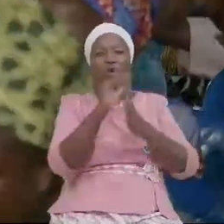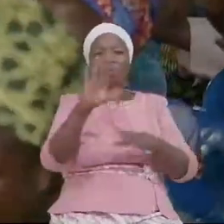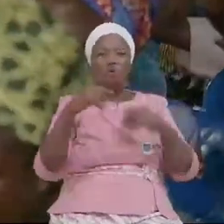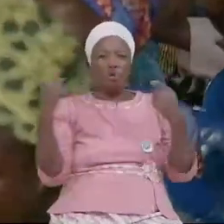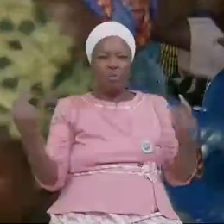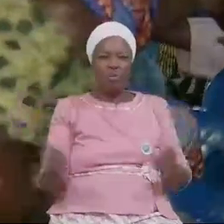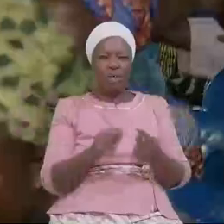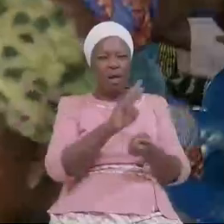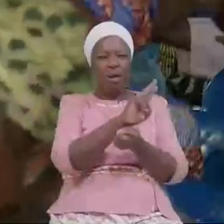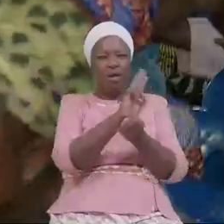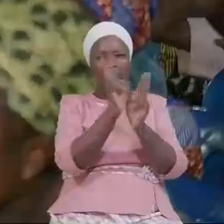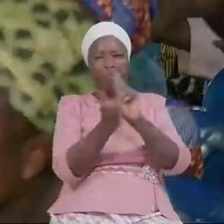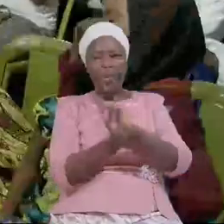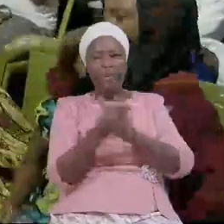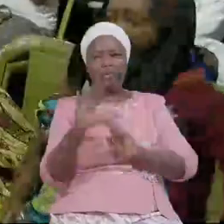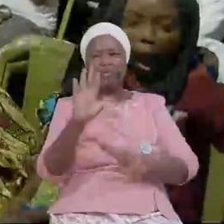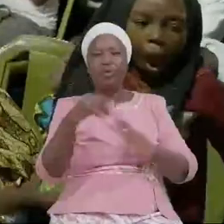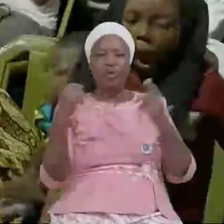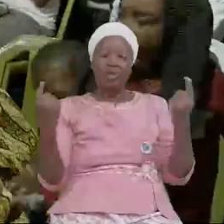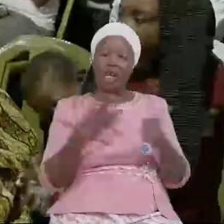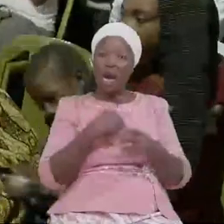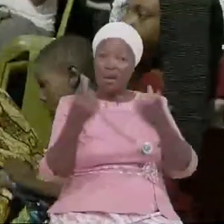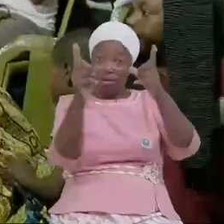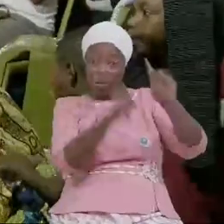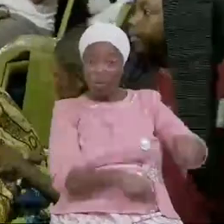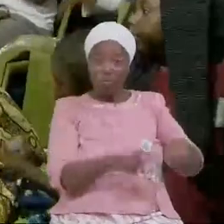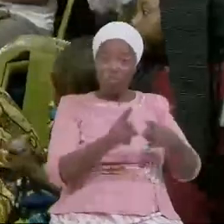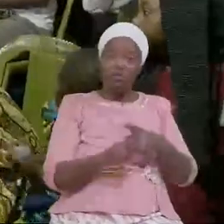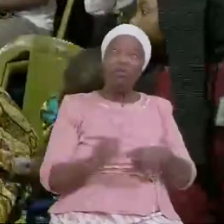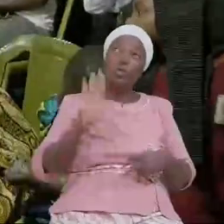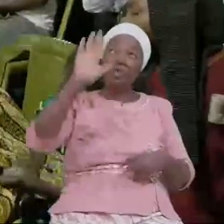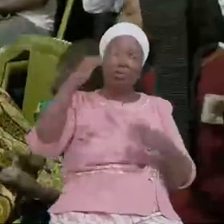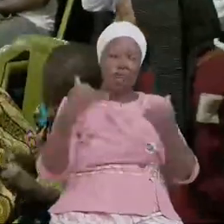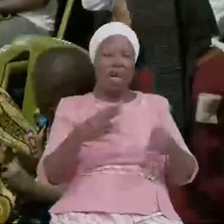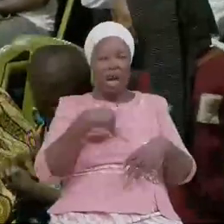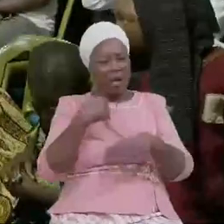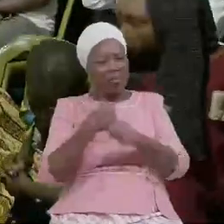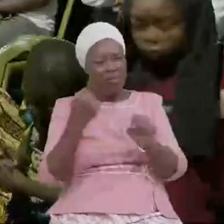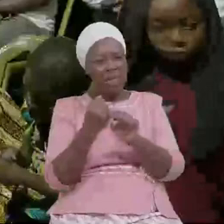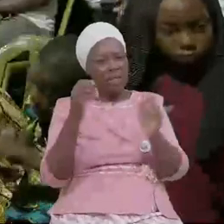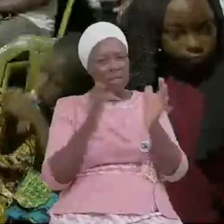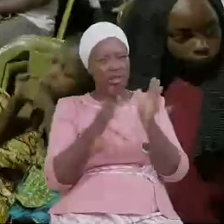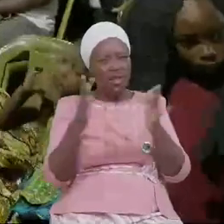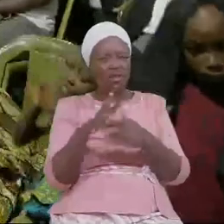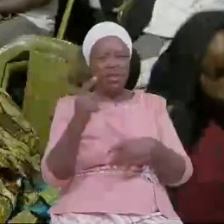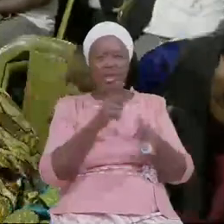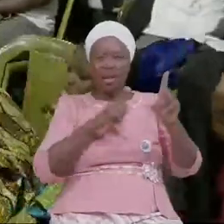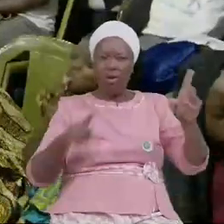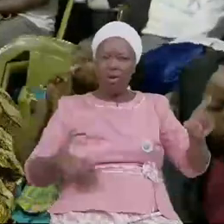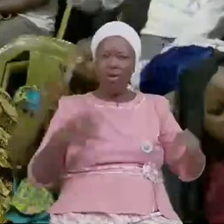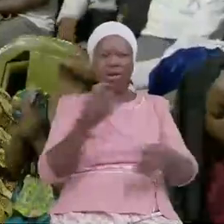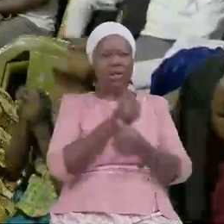Repentez-vous de vos péchés et venez à lui maintenant. Et faites de Jésus